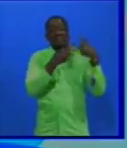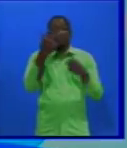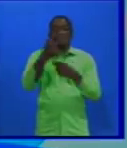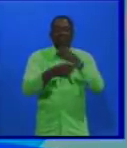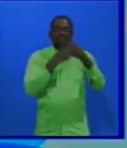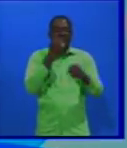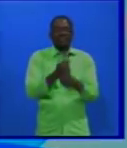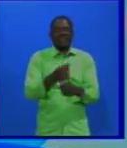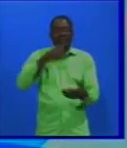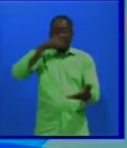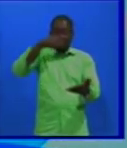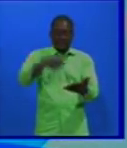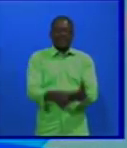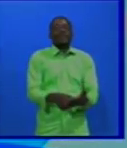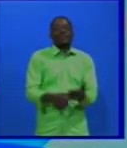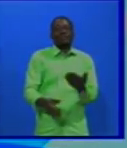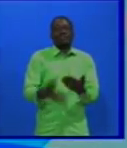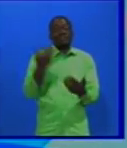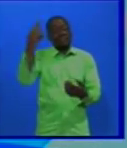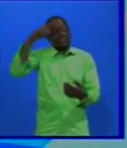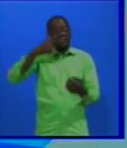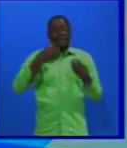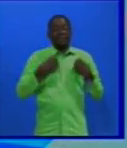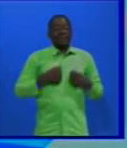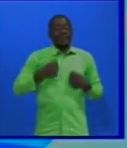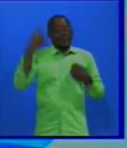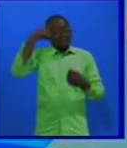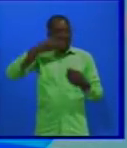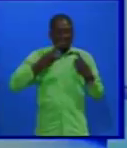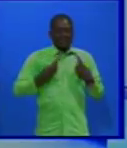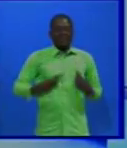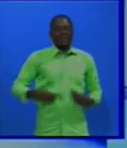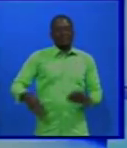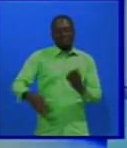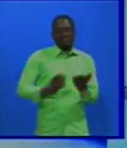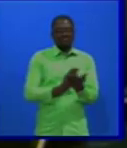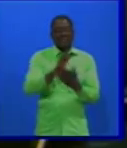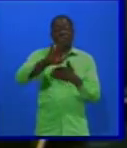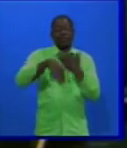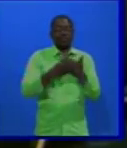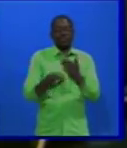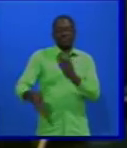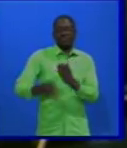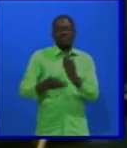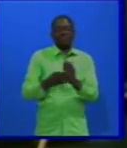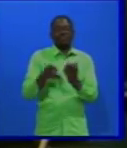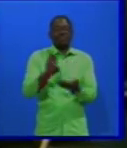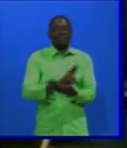point nommé soulager les PME en mal de financement par les banques. Idrissa Warga, Maxime Zongo.